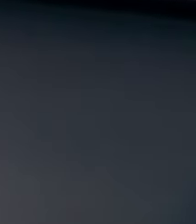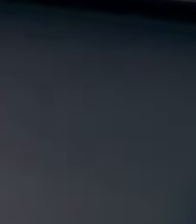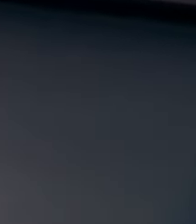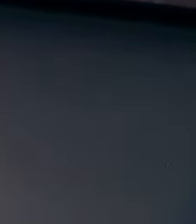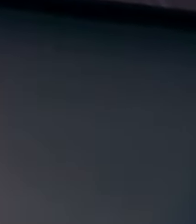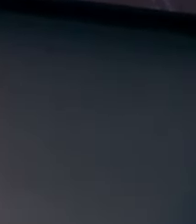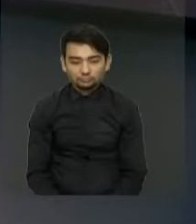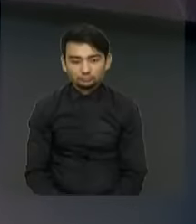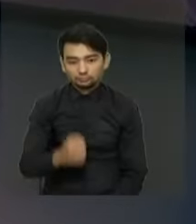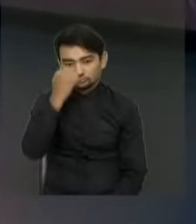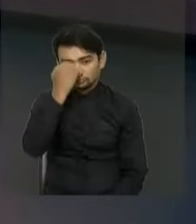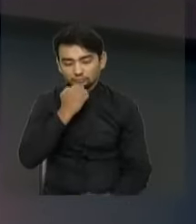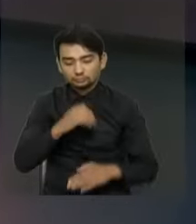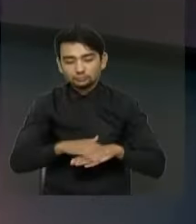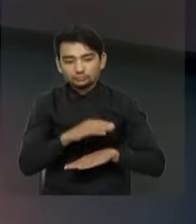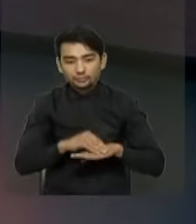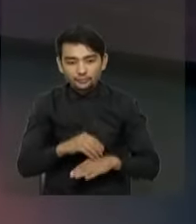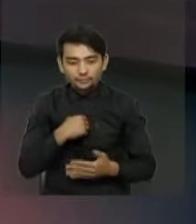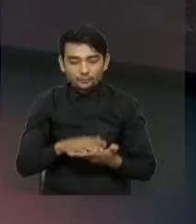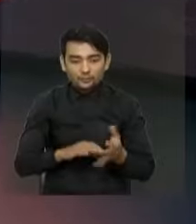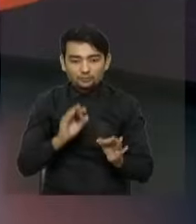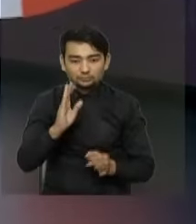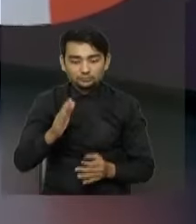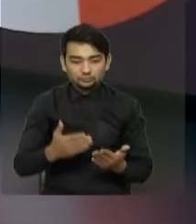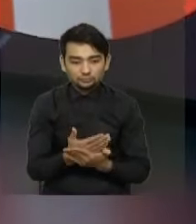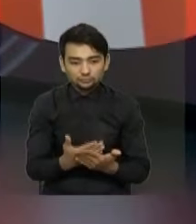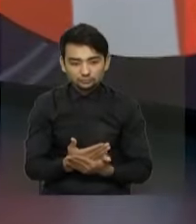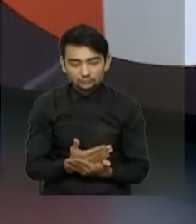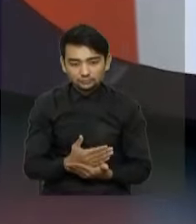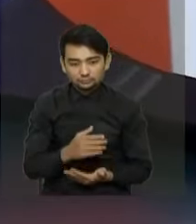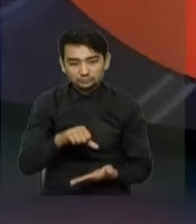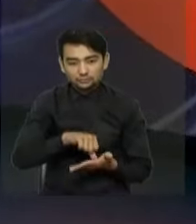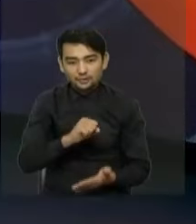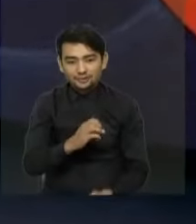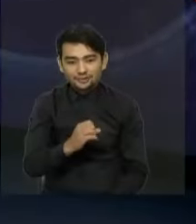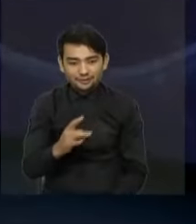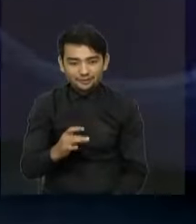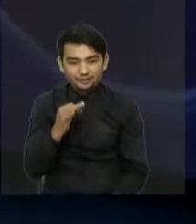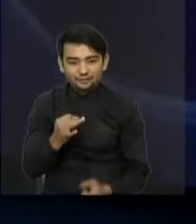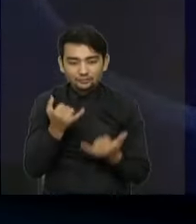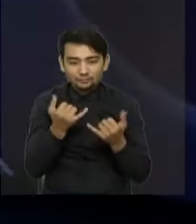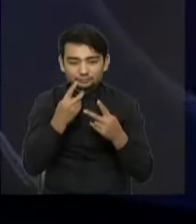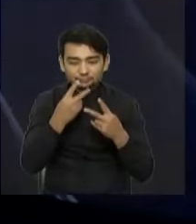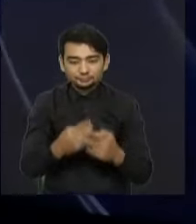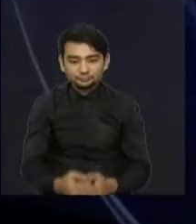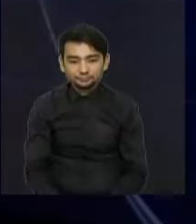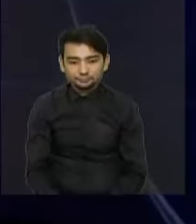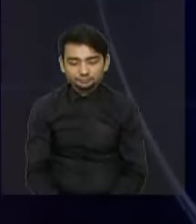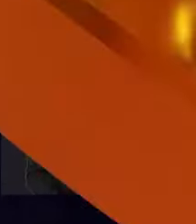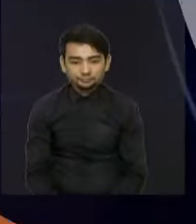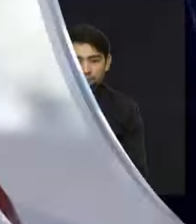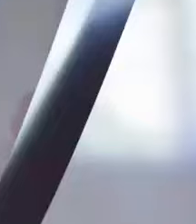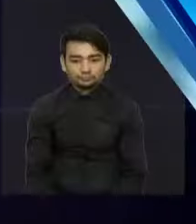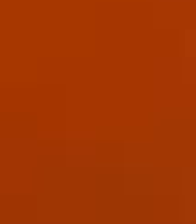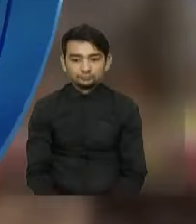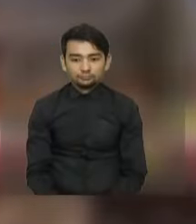Спасибо, коллега. Еще раз добрый вечер. Мы начинаем новости Информбюро в студии Аскар Мендыбаев. Итак, сегодня в выпуске.